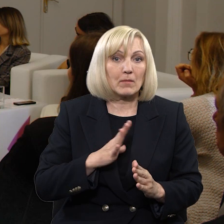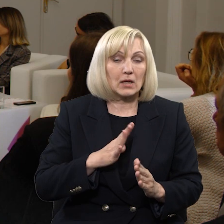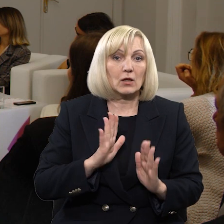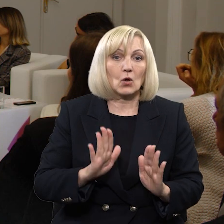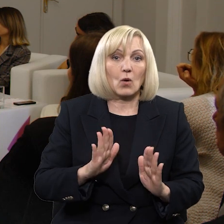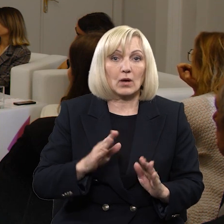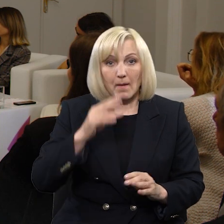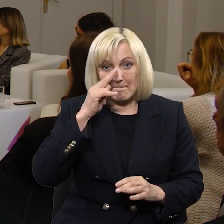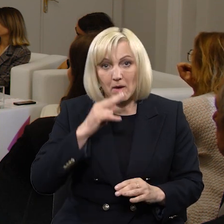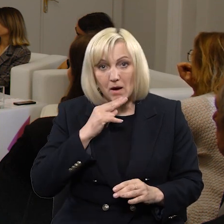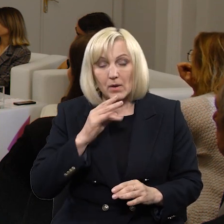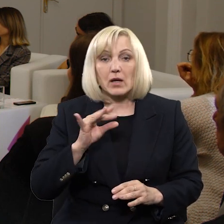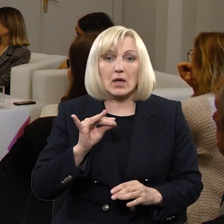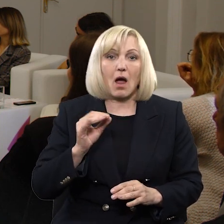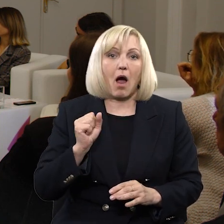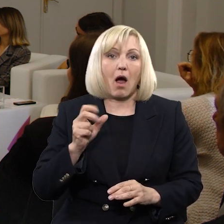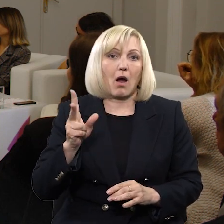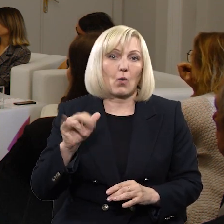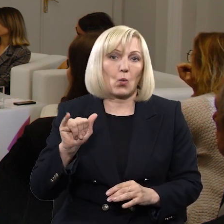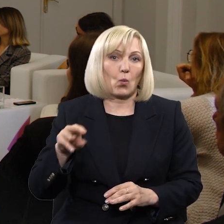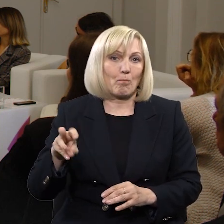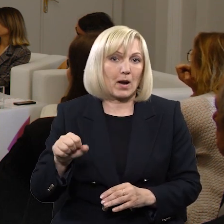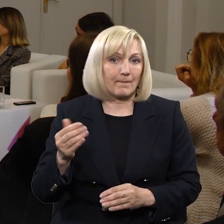были только папа и акума